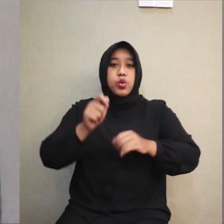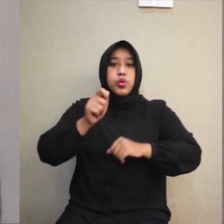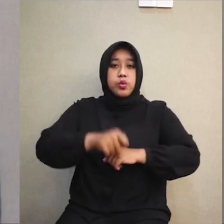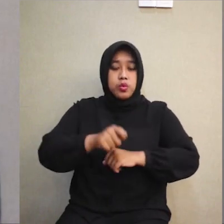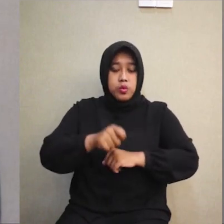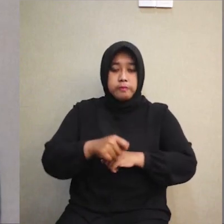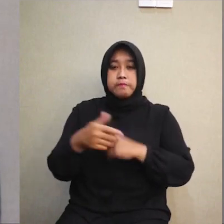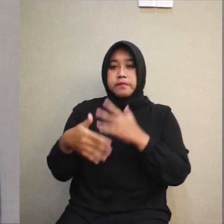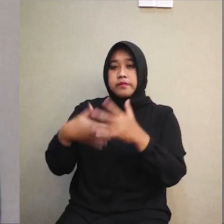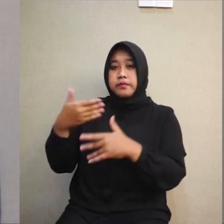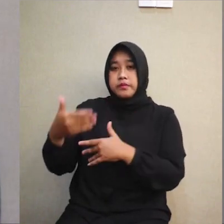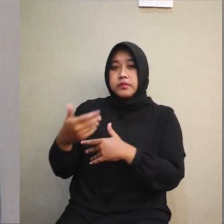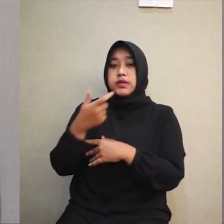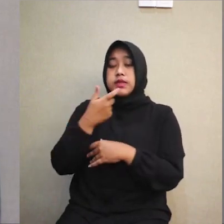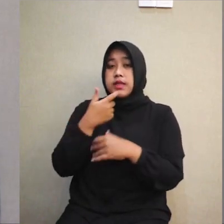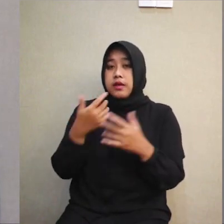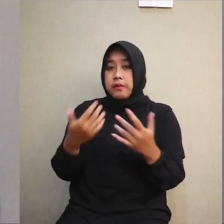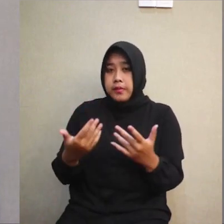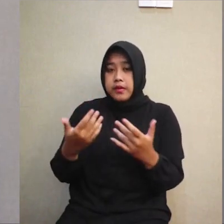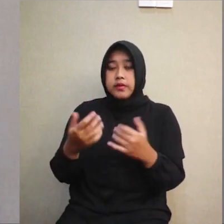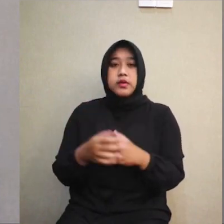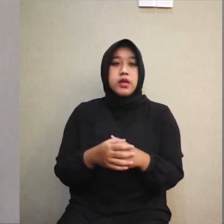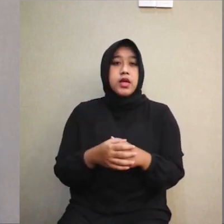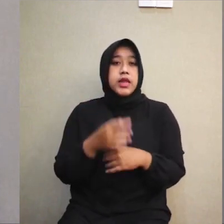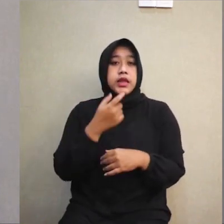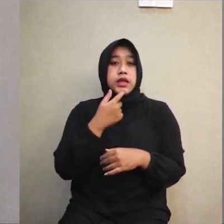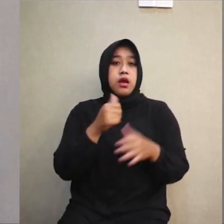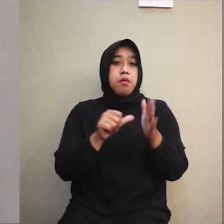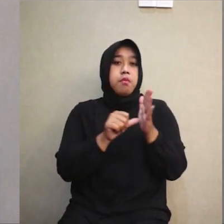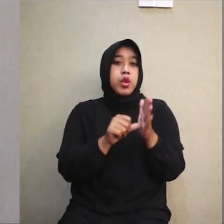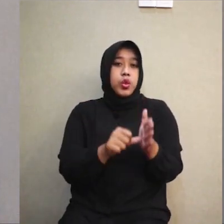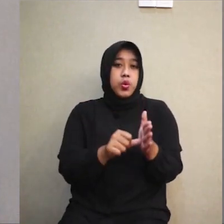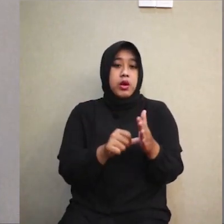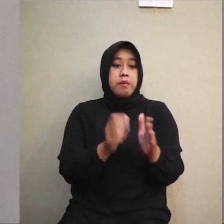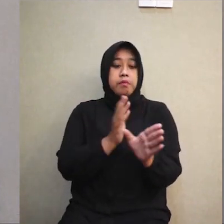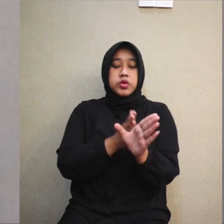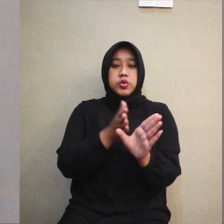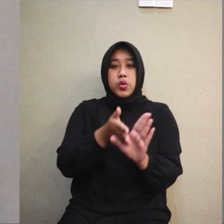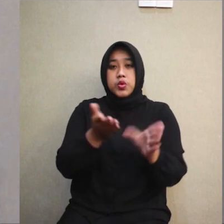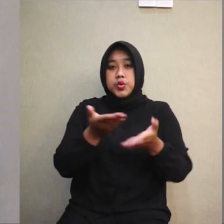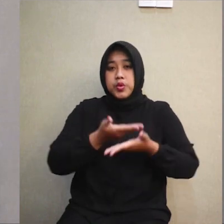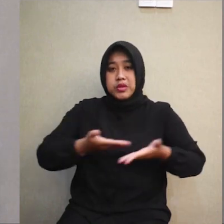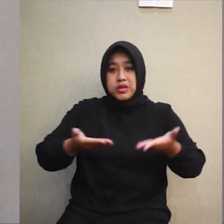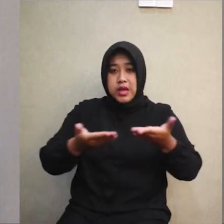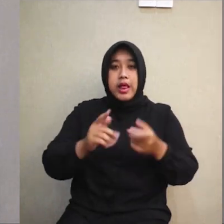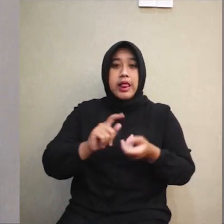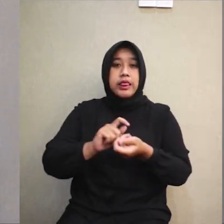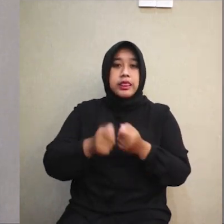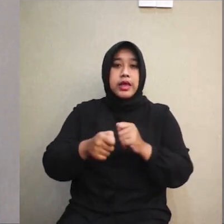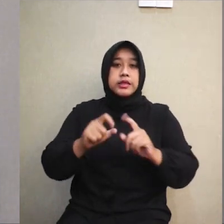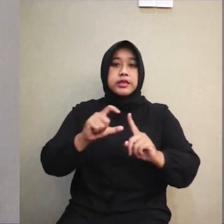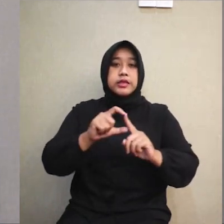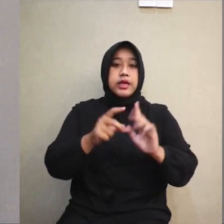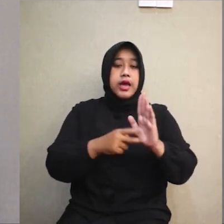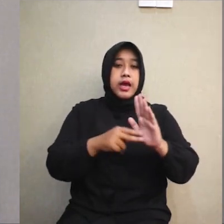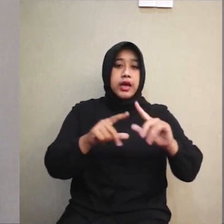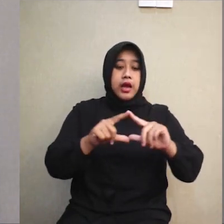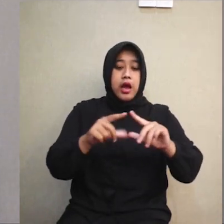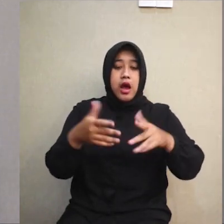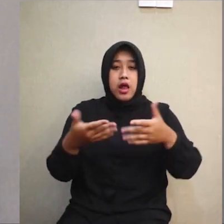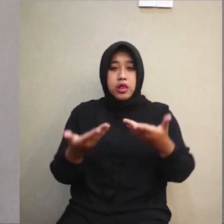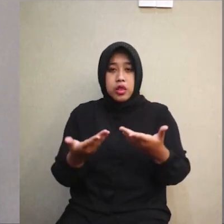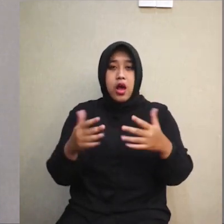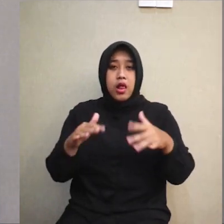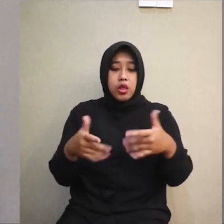selanjutnya terkait dengan bantuan psikososial dan tes DNA atau layanan medis